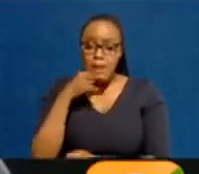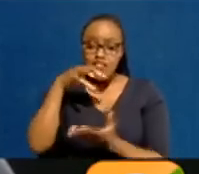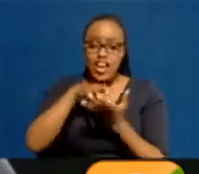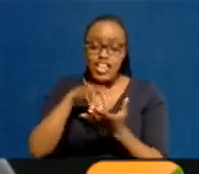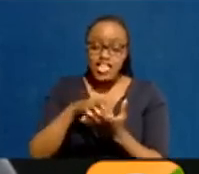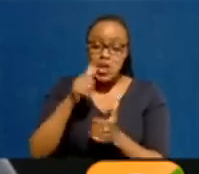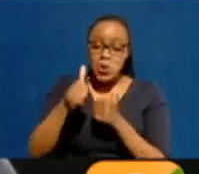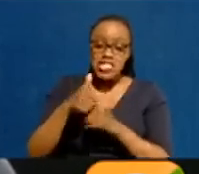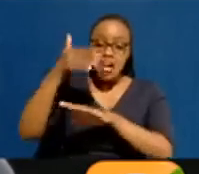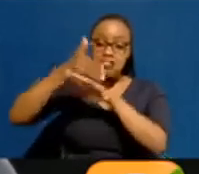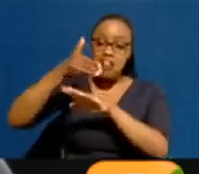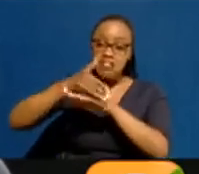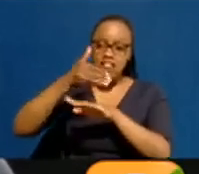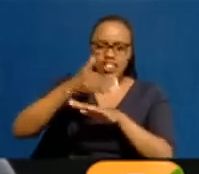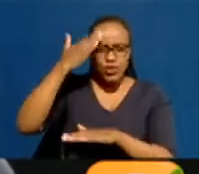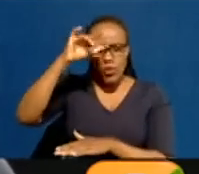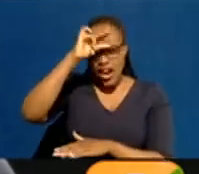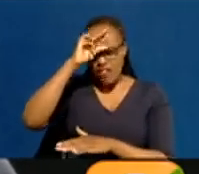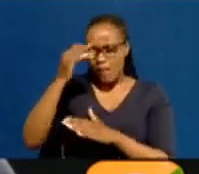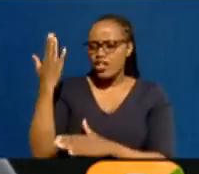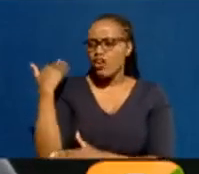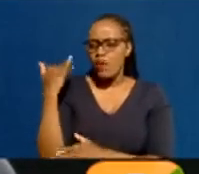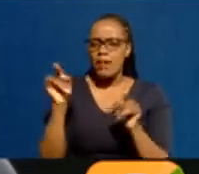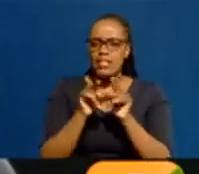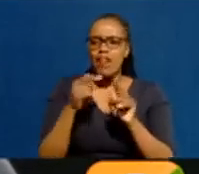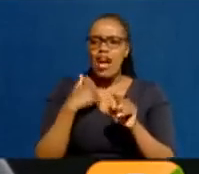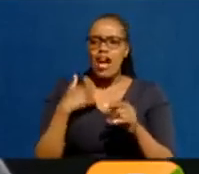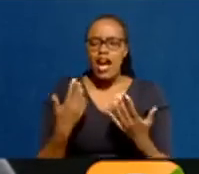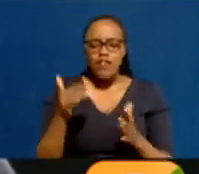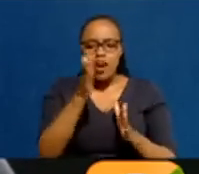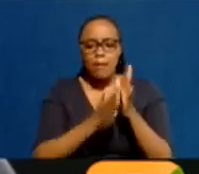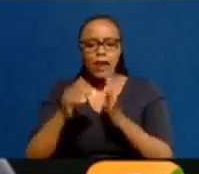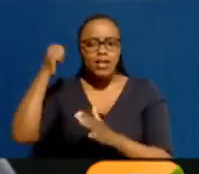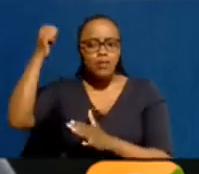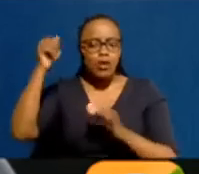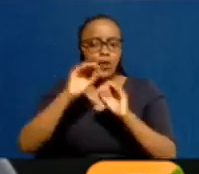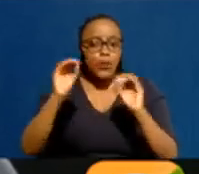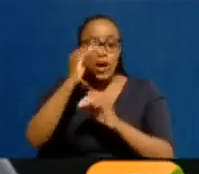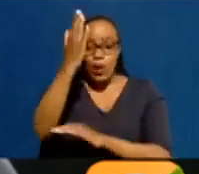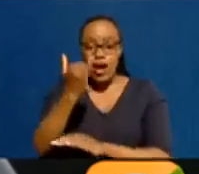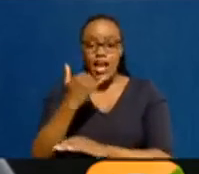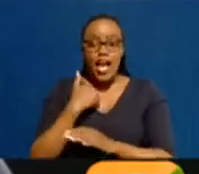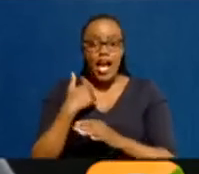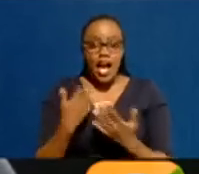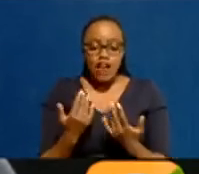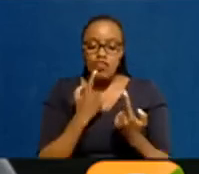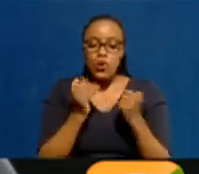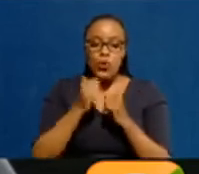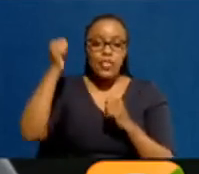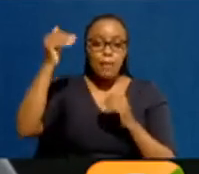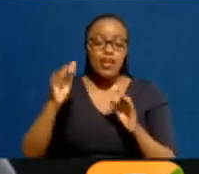za kuwekelewa. Unajua hii serikali imeondoka. Ilikuwa imeshindwa kupanga siasa kwa sababu haku wanaongea na